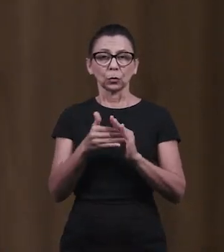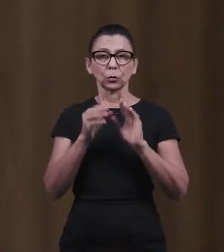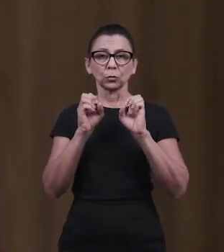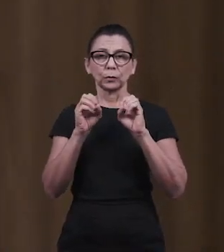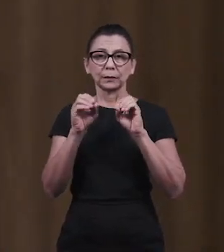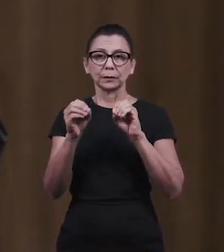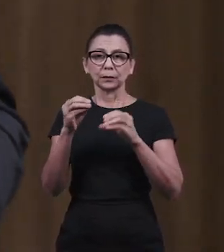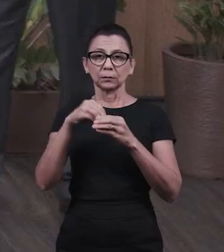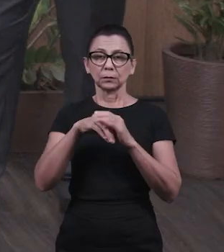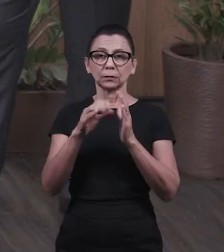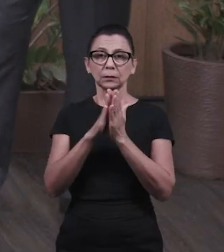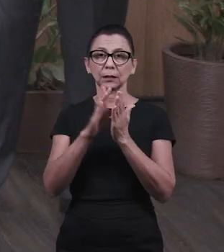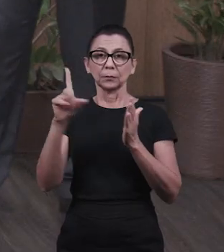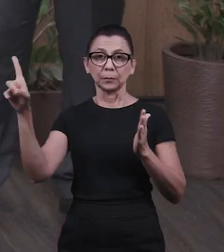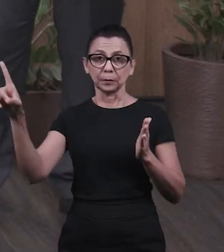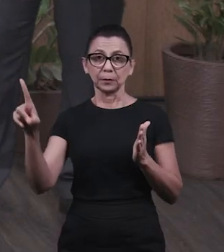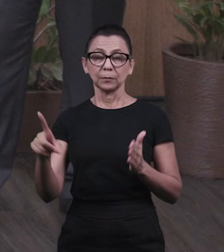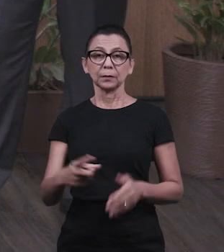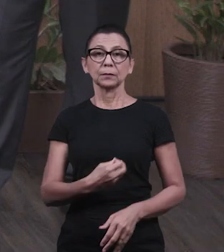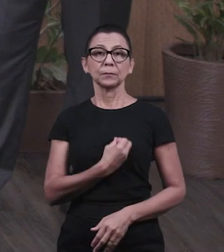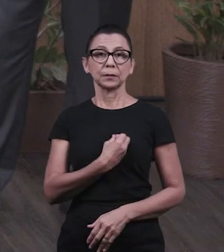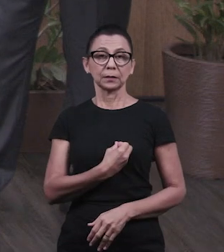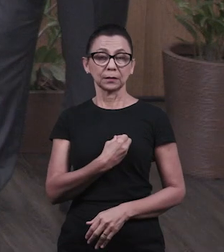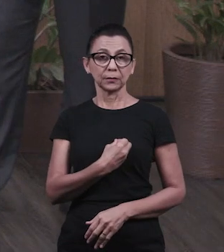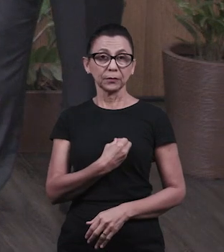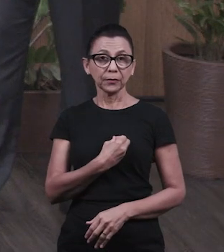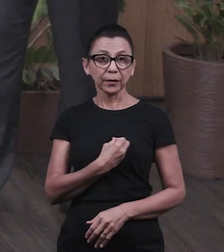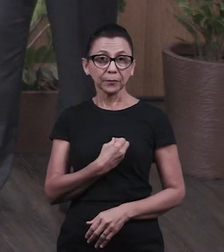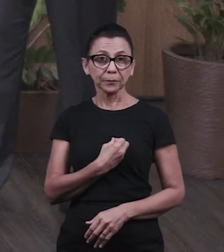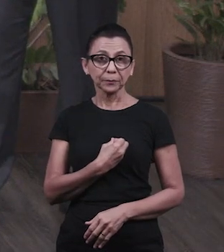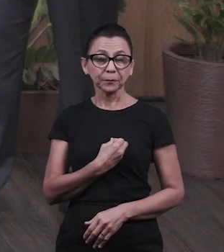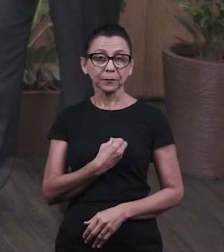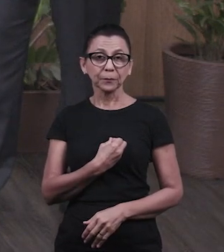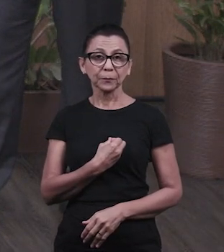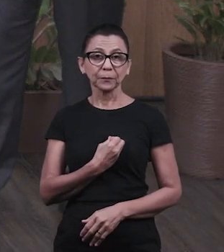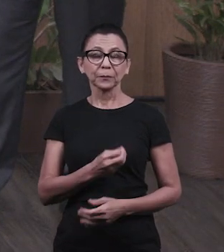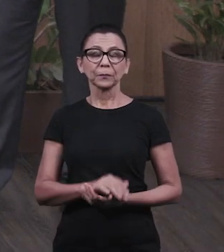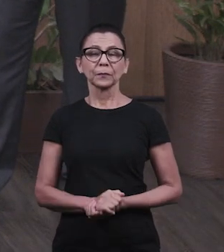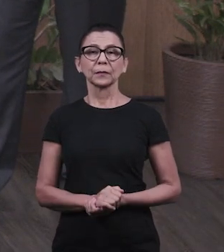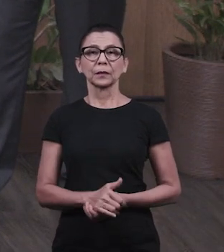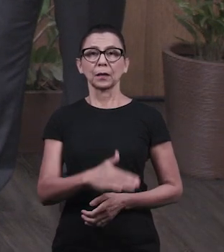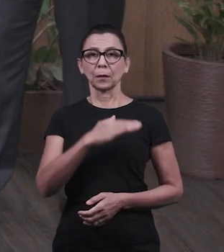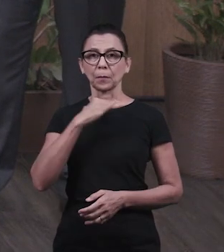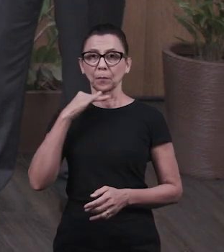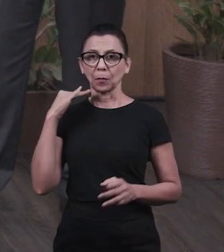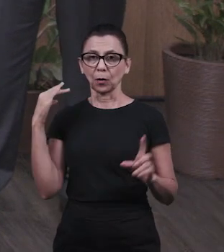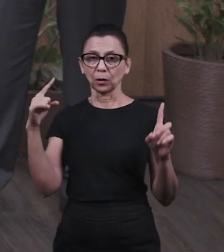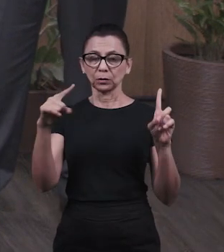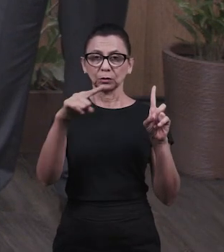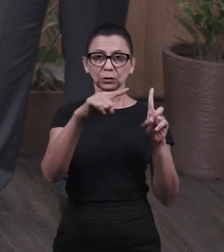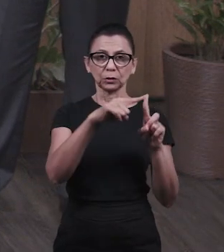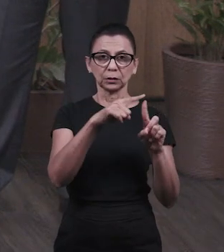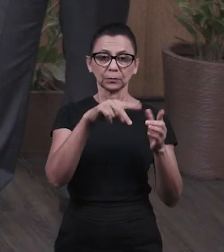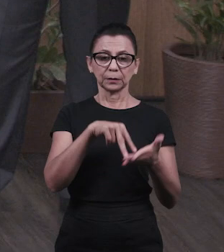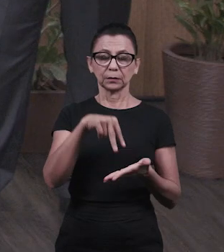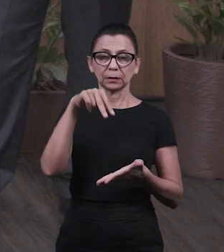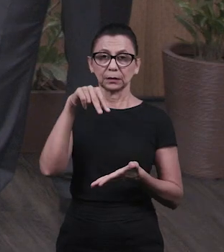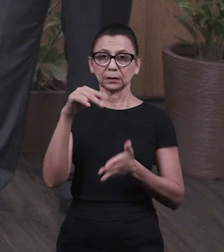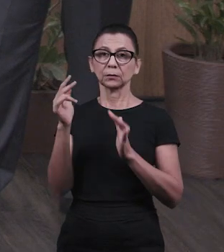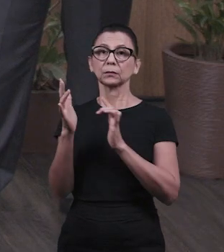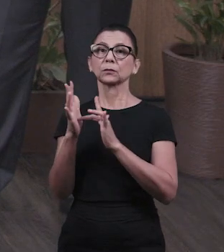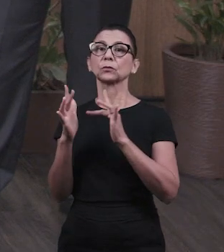Иисуса. Агнец, запеченный на огне, это пророческий прообраз Библии,